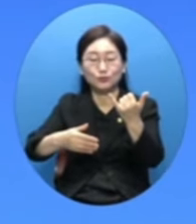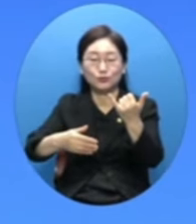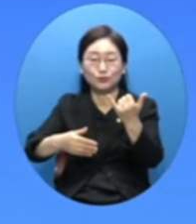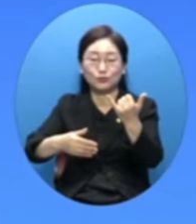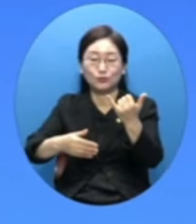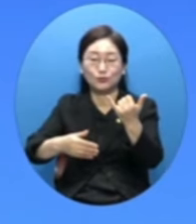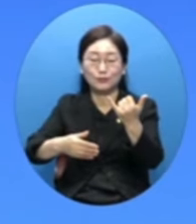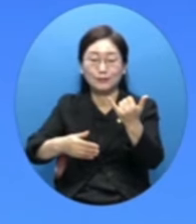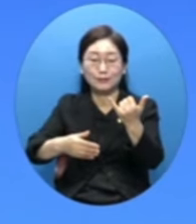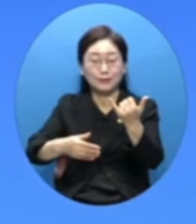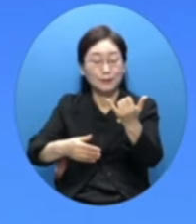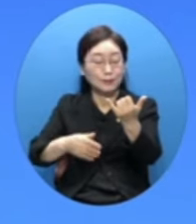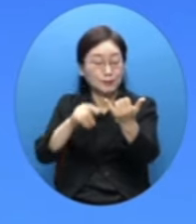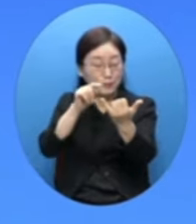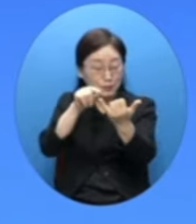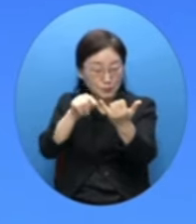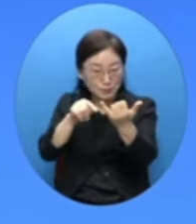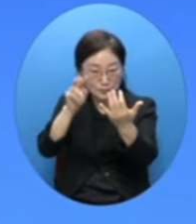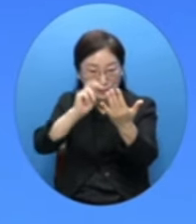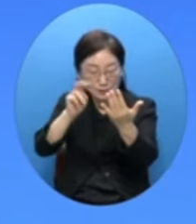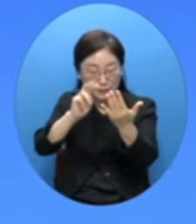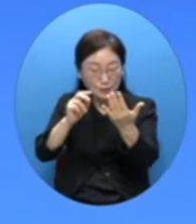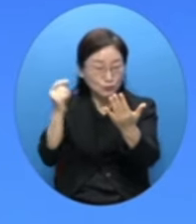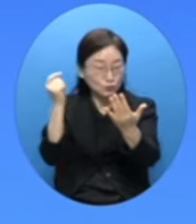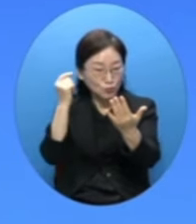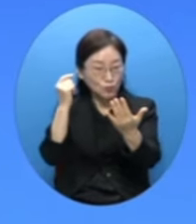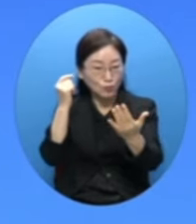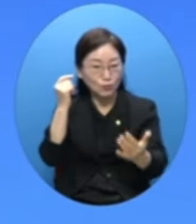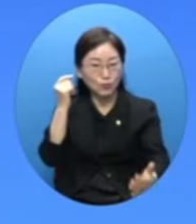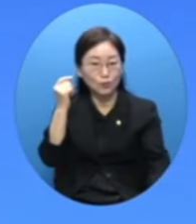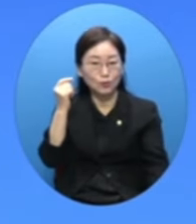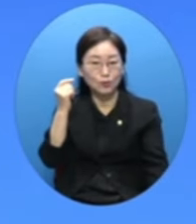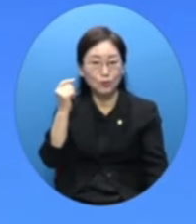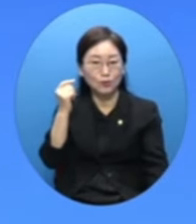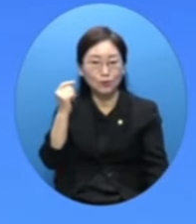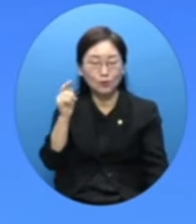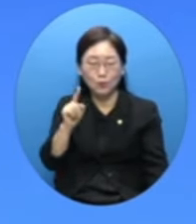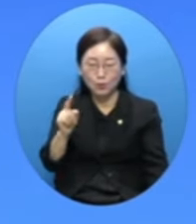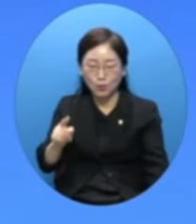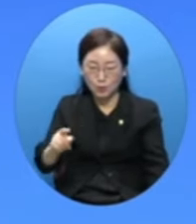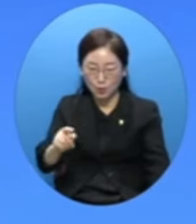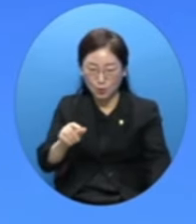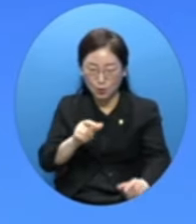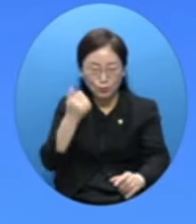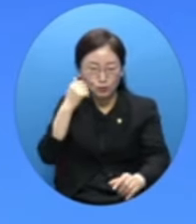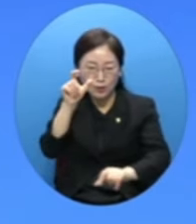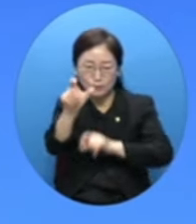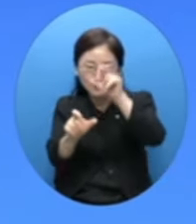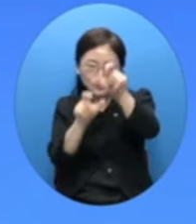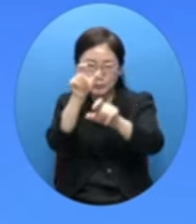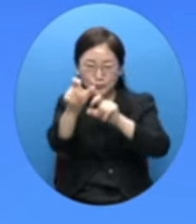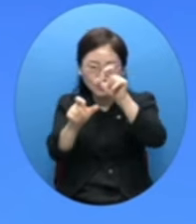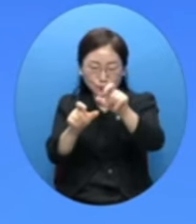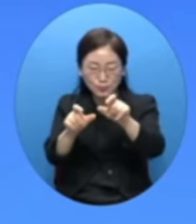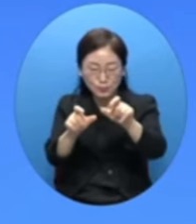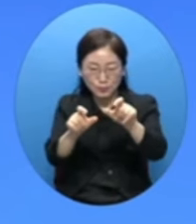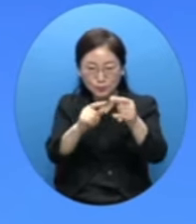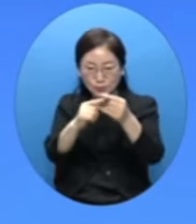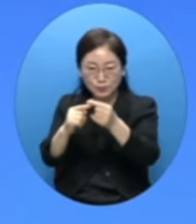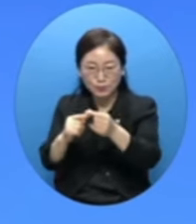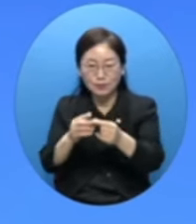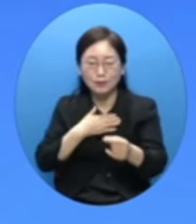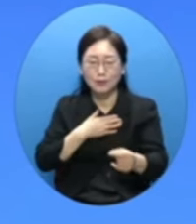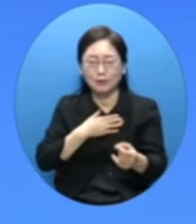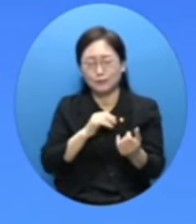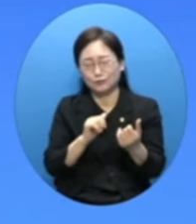TV 통해서 찬양을 듣고 있는데 그 밑에 이런 글리 올라왔어요 저는 죽지